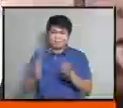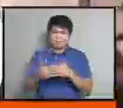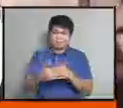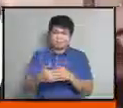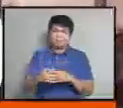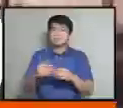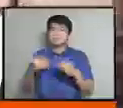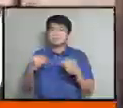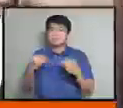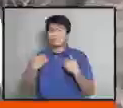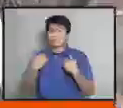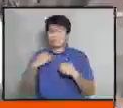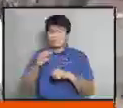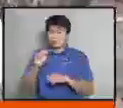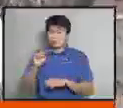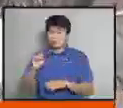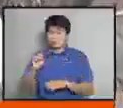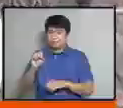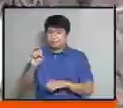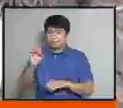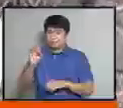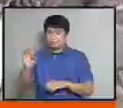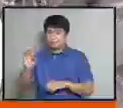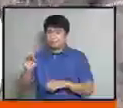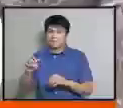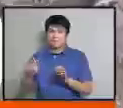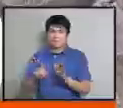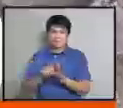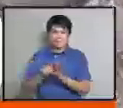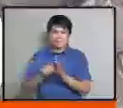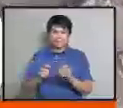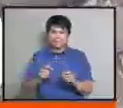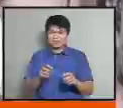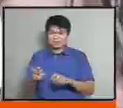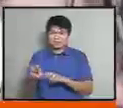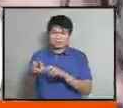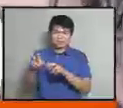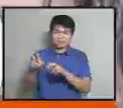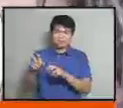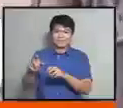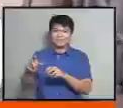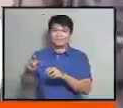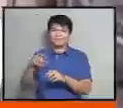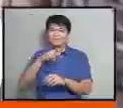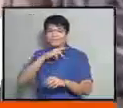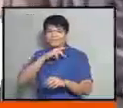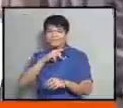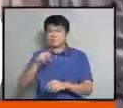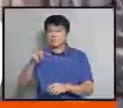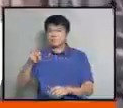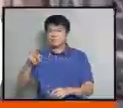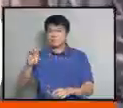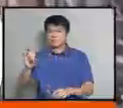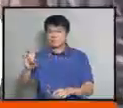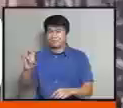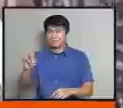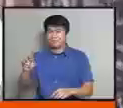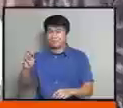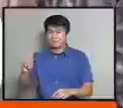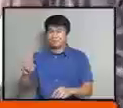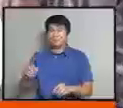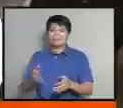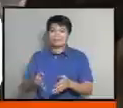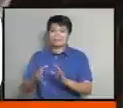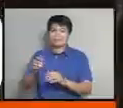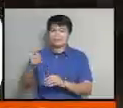ASF. Bawal naman ang pagbiyahe ng baboy sa loob ng 7 kilometer radius. Papayagan lang daw ito sa loob ng